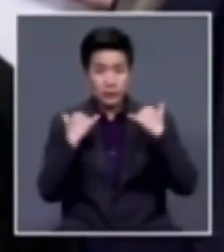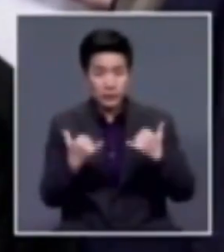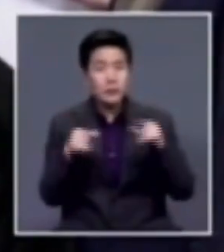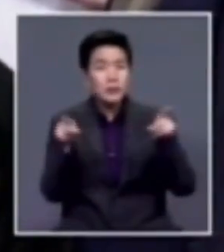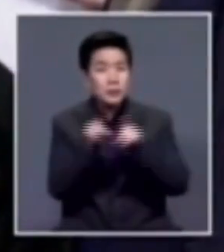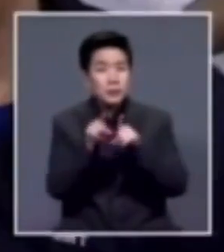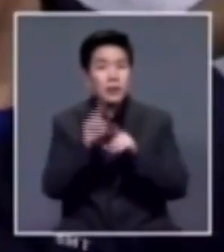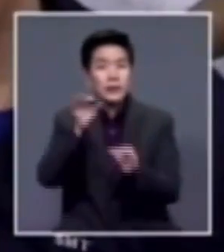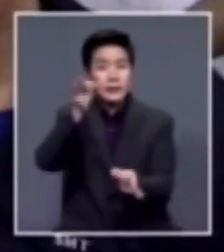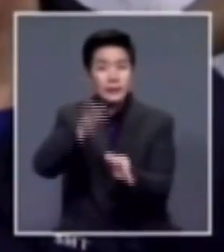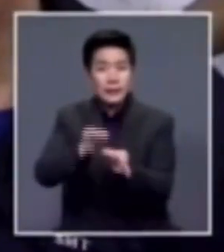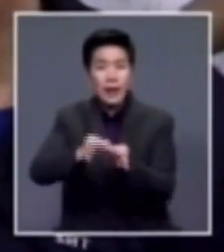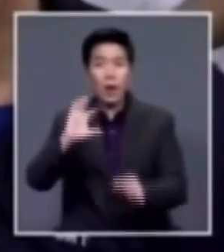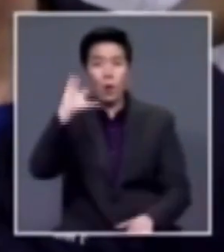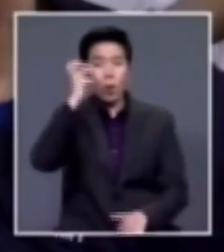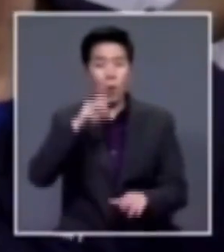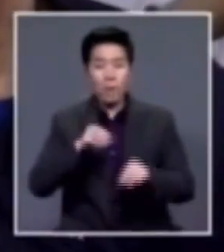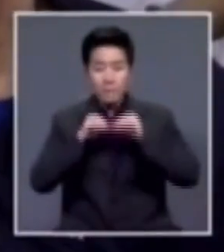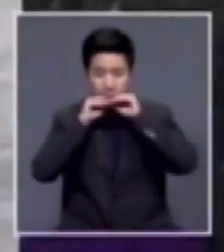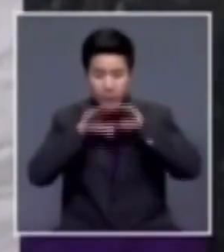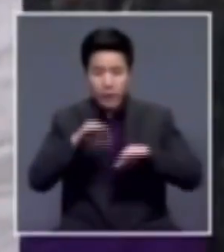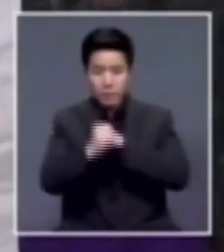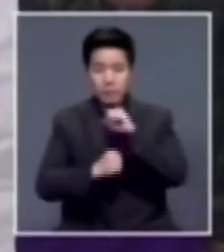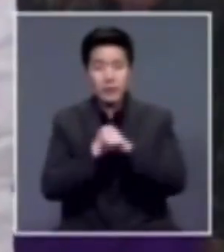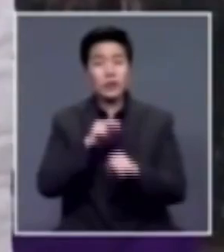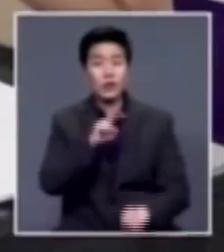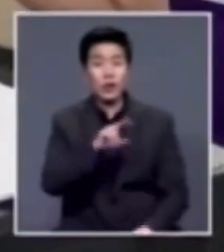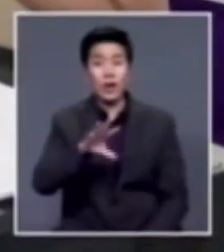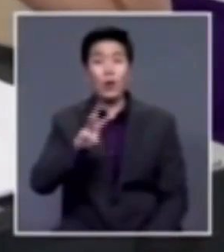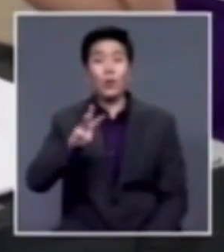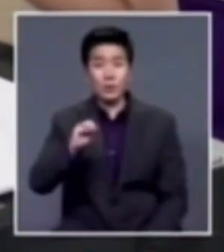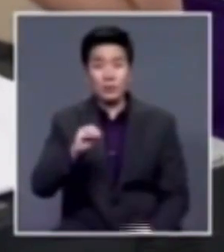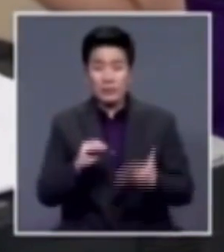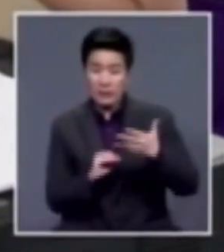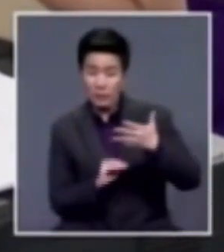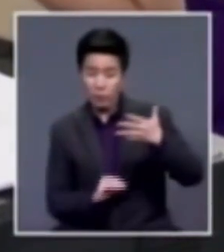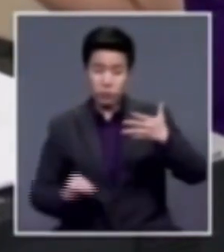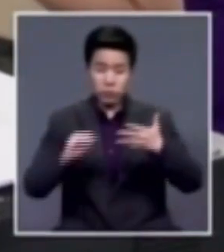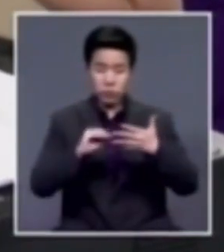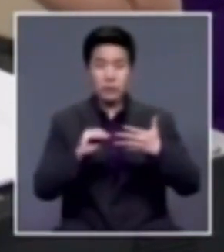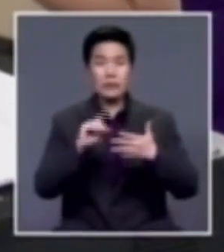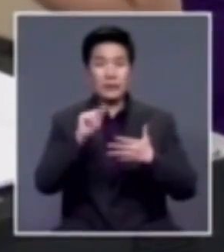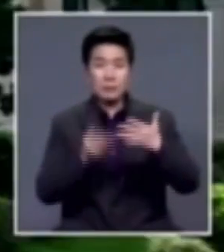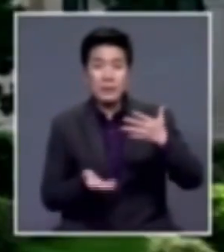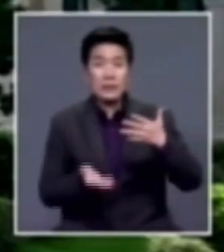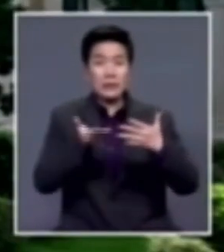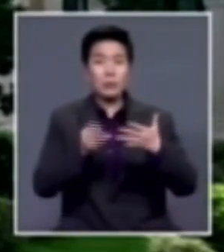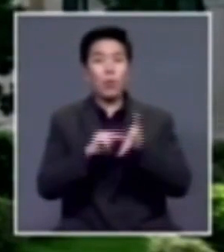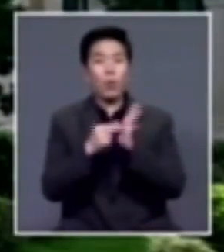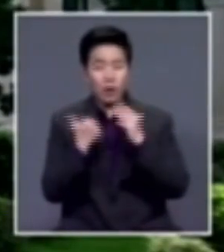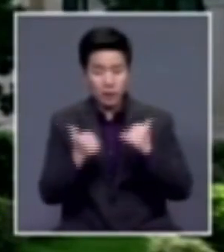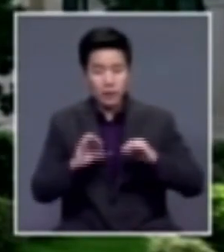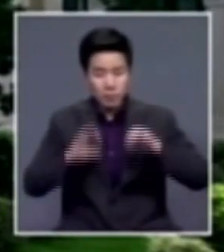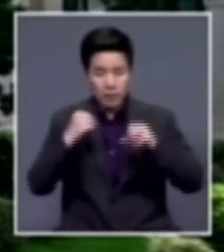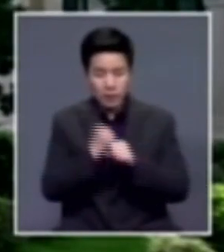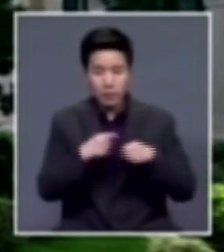Business ที่ธนาคารโลกได้ประกาศออกมาเมื่อช่วงปลายปี2560ที่ผ่านมาดีขึ้นถึง20อันดับนะครับโดยรัฐบาลยังมีการดำเนิน